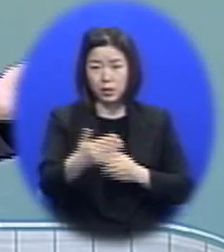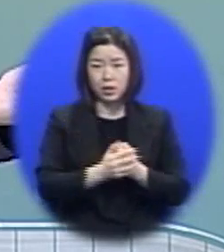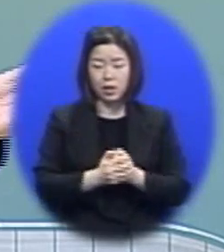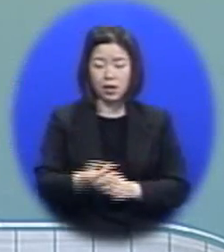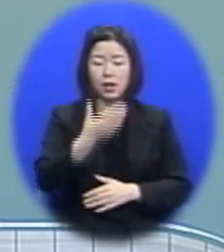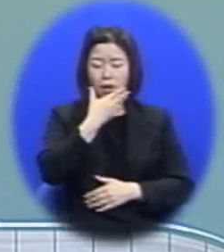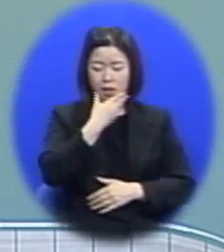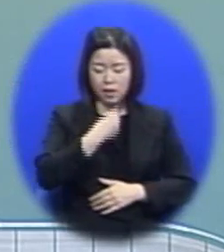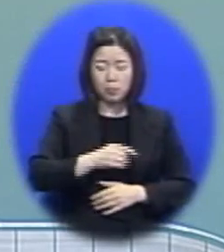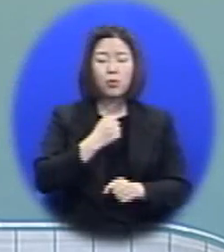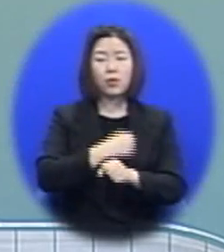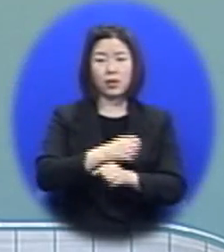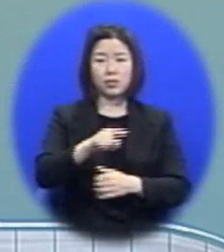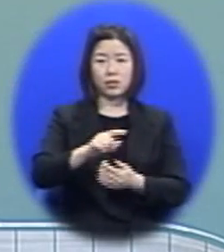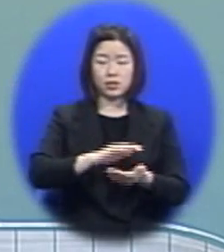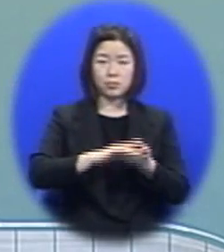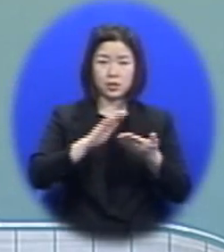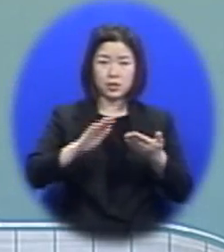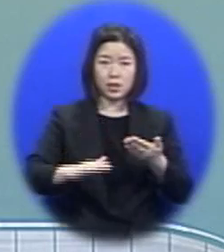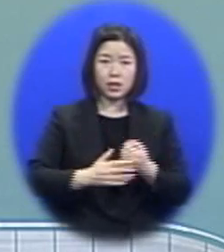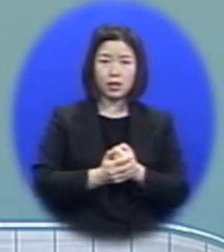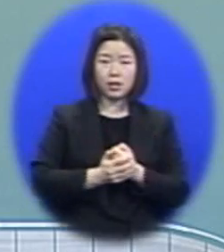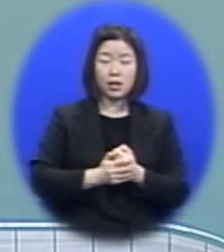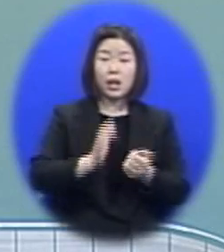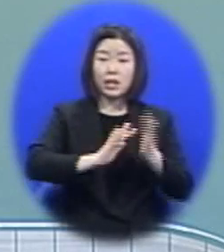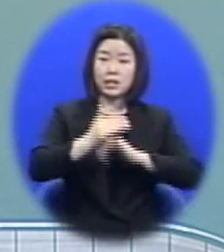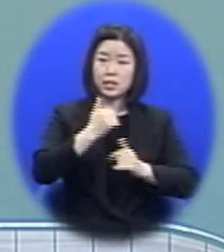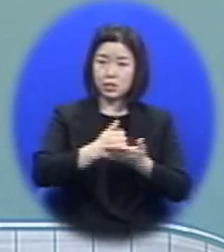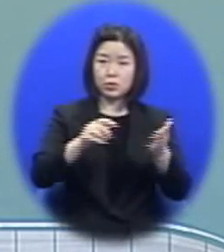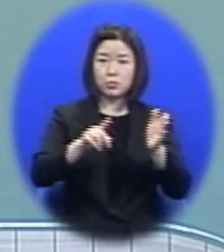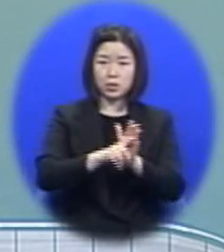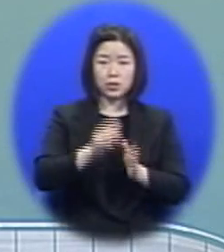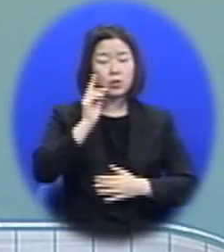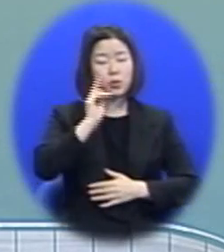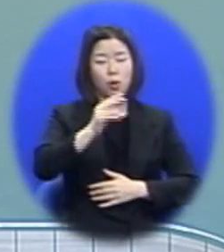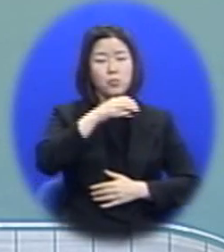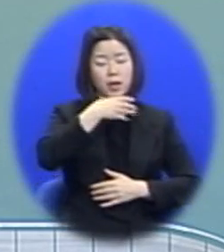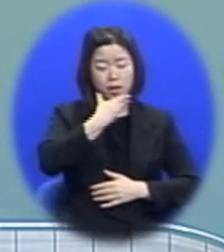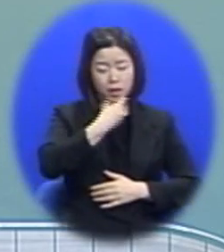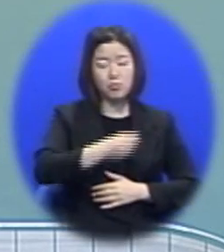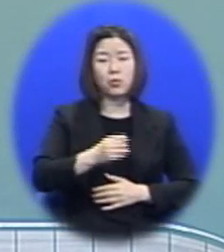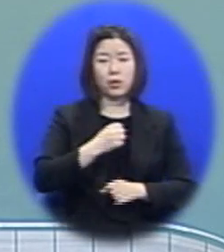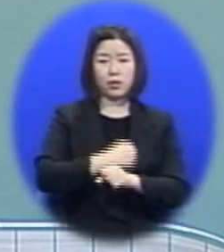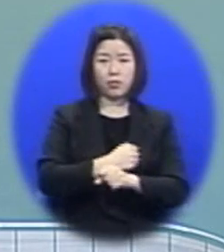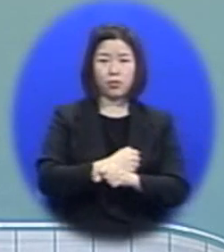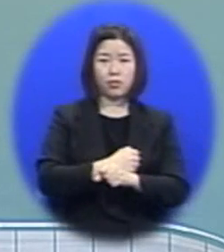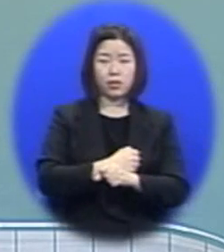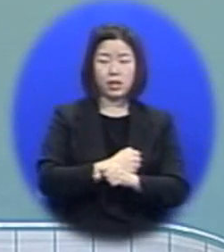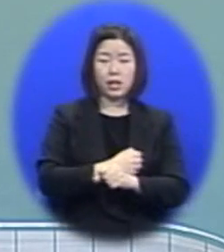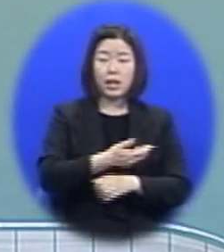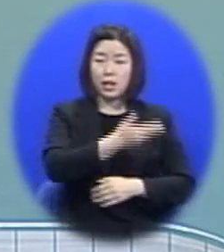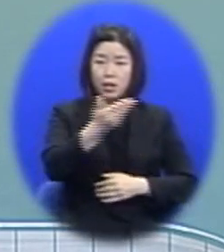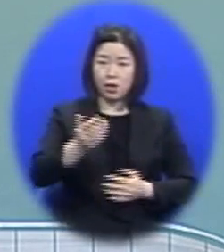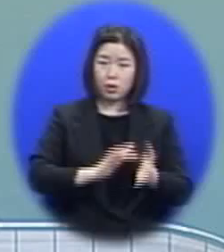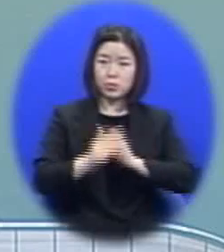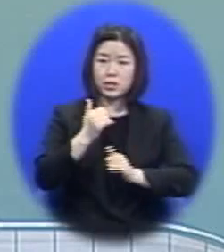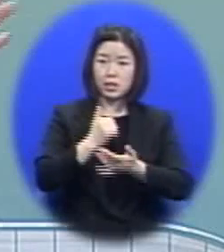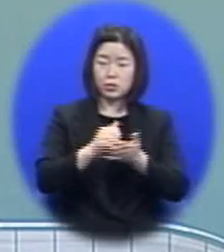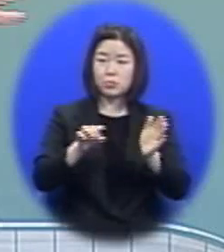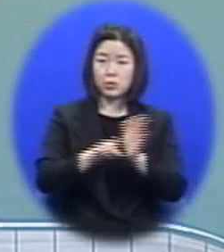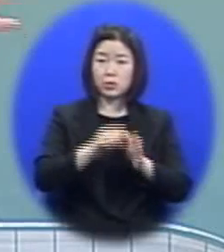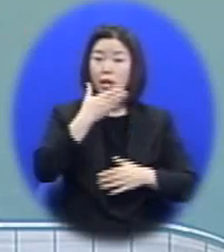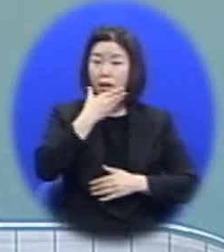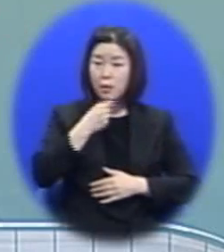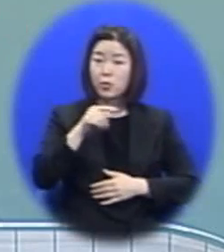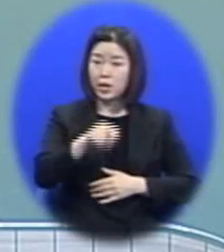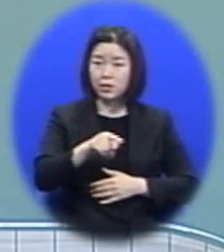행복한 거예요 예수 믿어서 너무 행복하다는 거예요 여러분 예수 믿어서 행복한 이것은